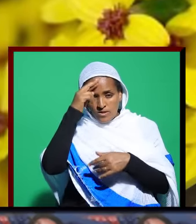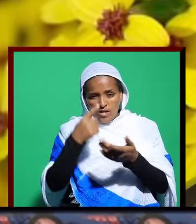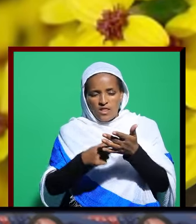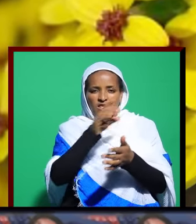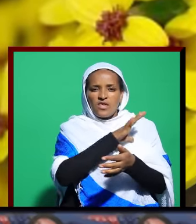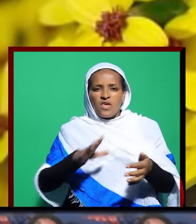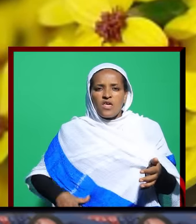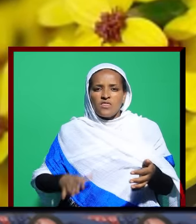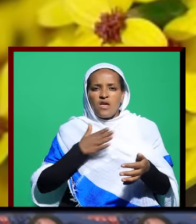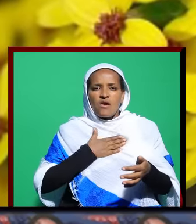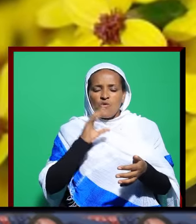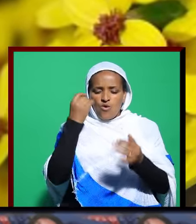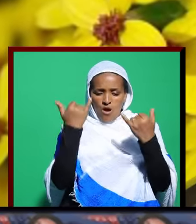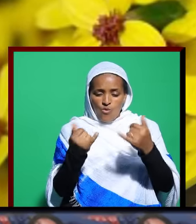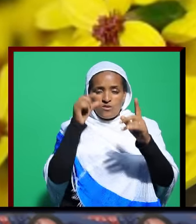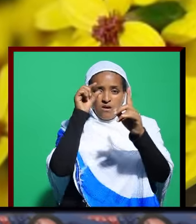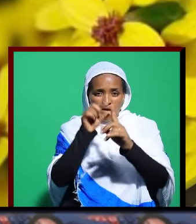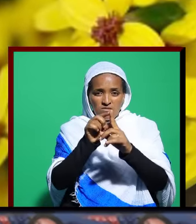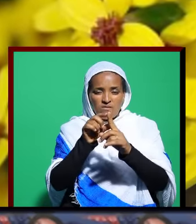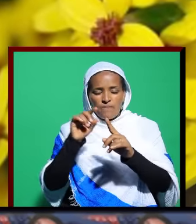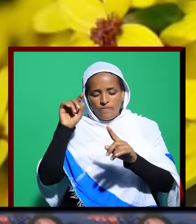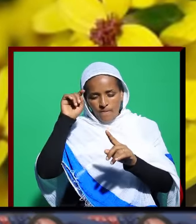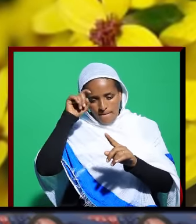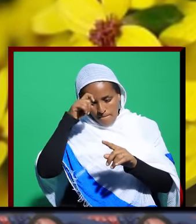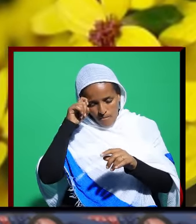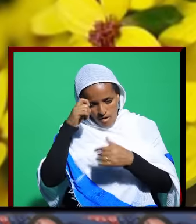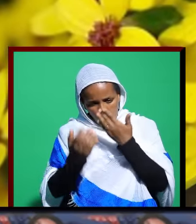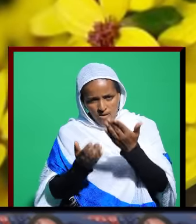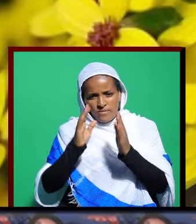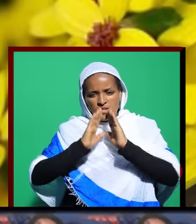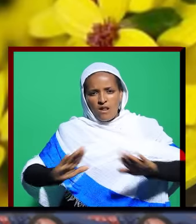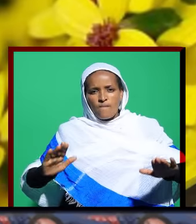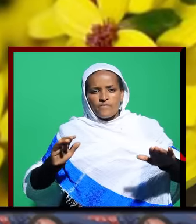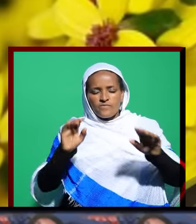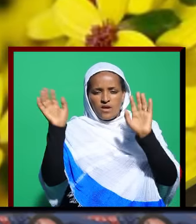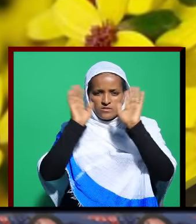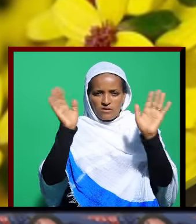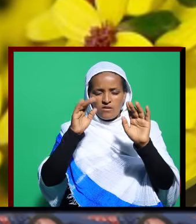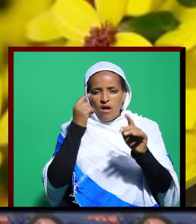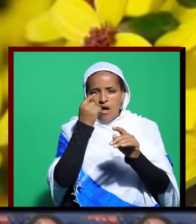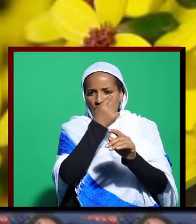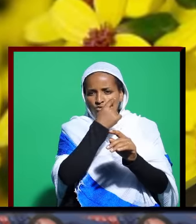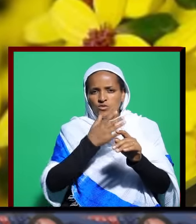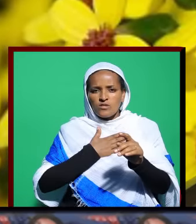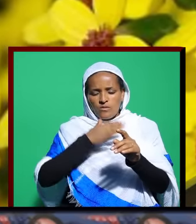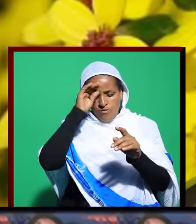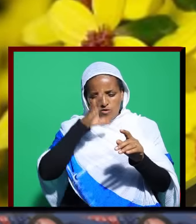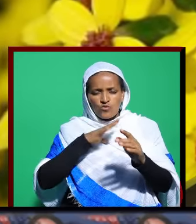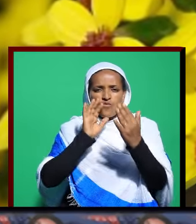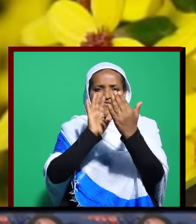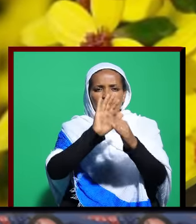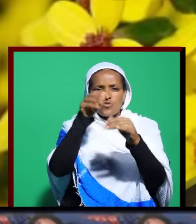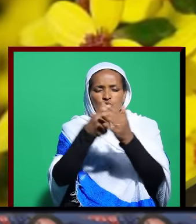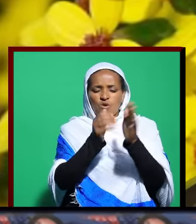ተባለው፣ ጌታ ሆይ አሁን እንደ ቃልህ ባሪያህን በሰላም ታሰናብተዋለህ። አይኖቼ በሰዎች ሁሉ